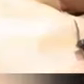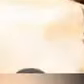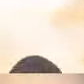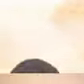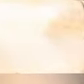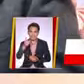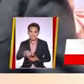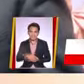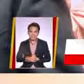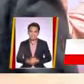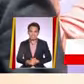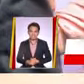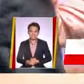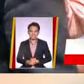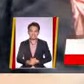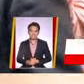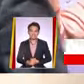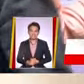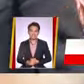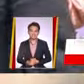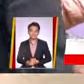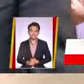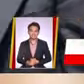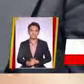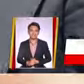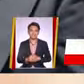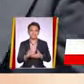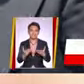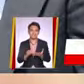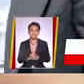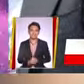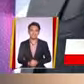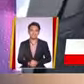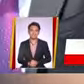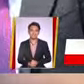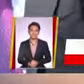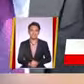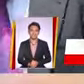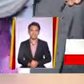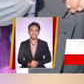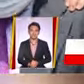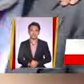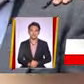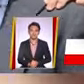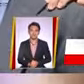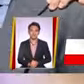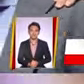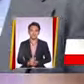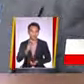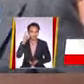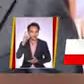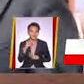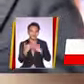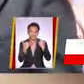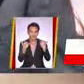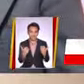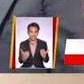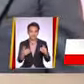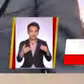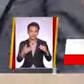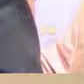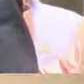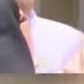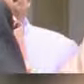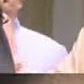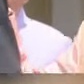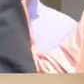าท่านจะลาออกเพื่อให้ท่านชัยวุฒิอะค่ะได้ขึ้นมาเป็นส ส.ท่านครับแล้วไอ้ข่าวที่บอกว่าจะไปยุบพรรคเพื่อไทยอะไ